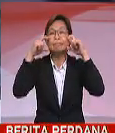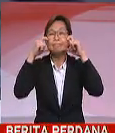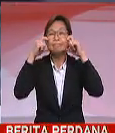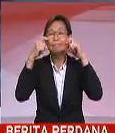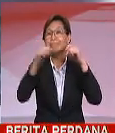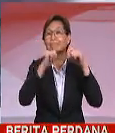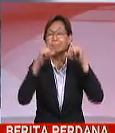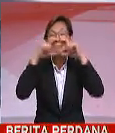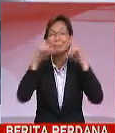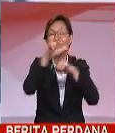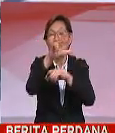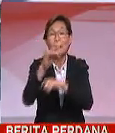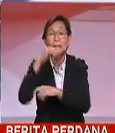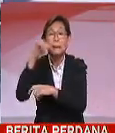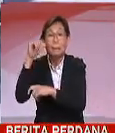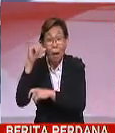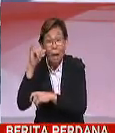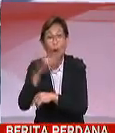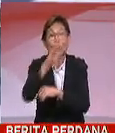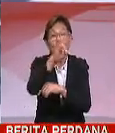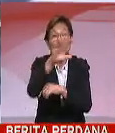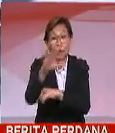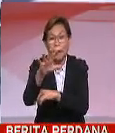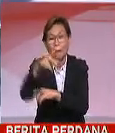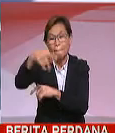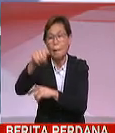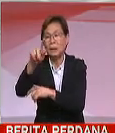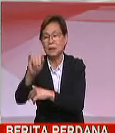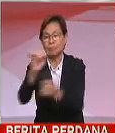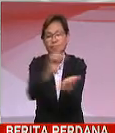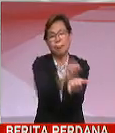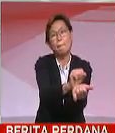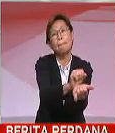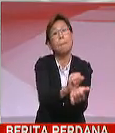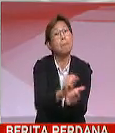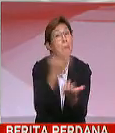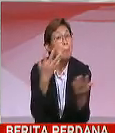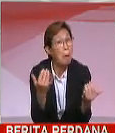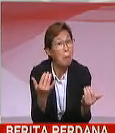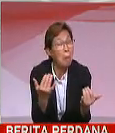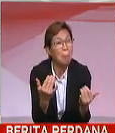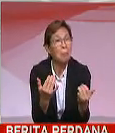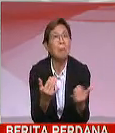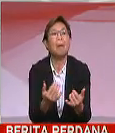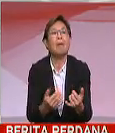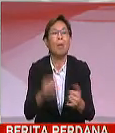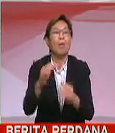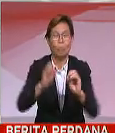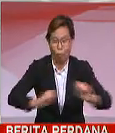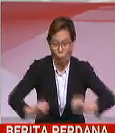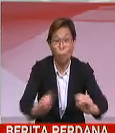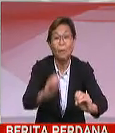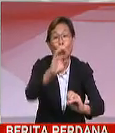38 orang Semalam juga 75 Parti ditahan menerusi operasi benteng